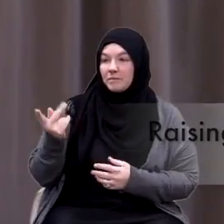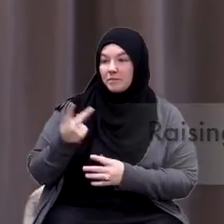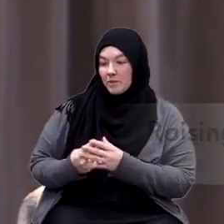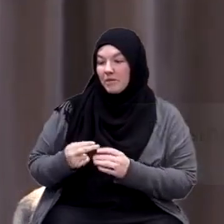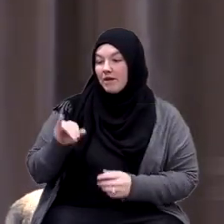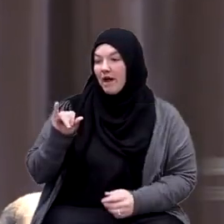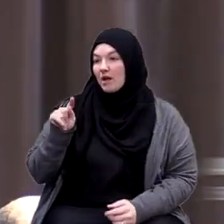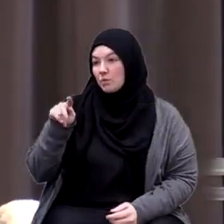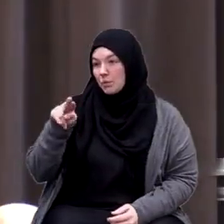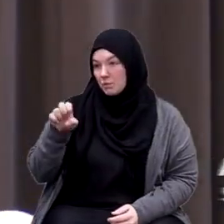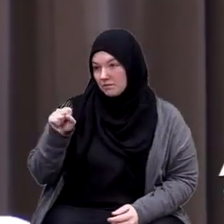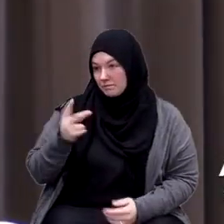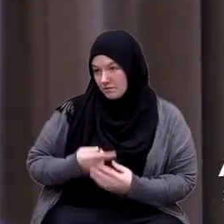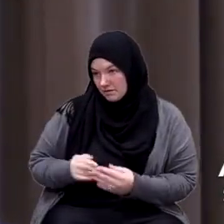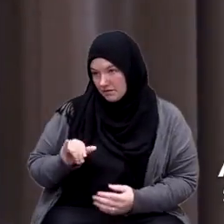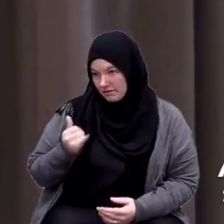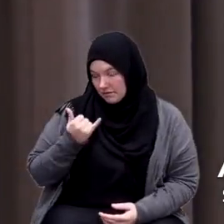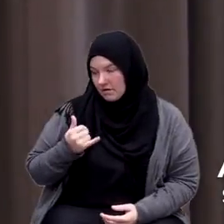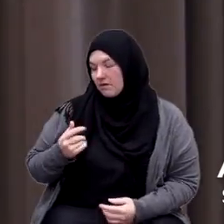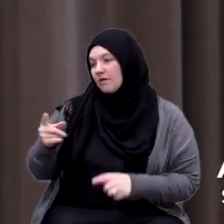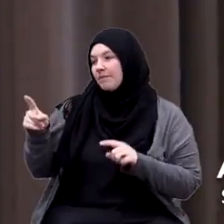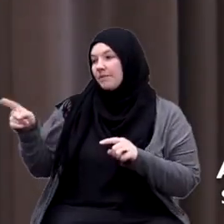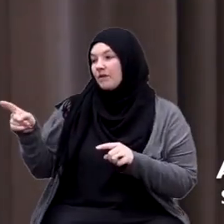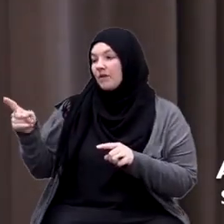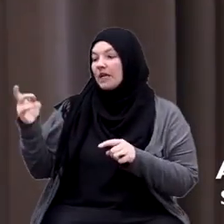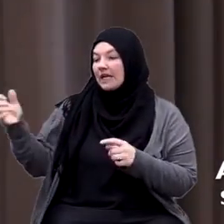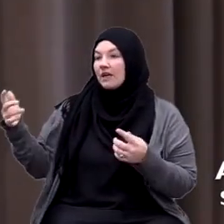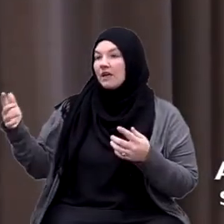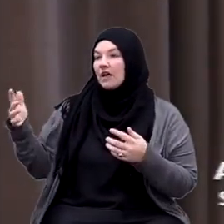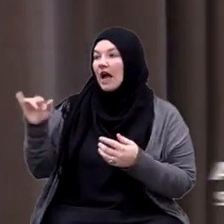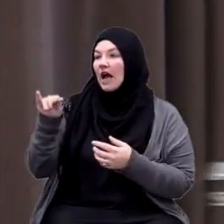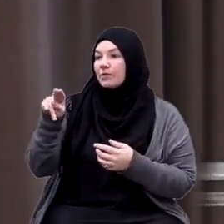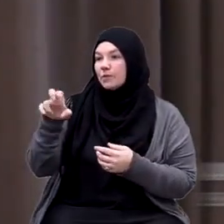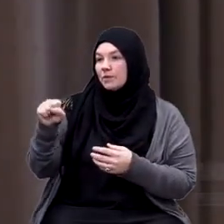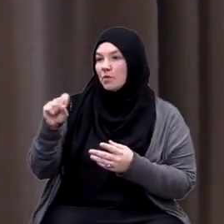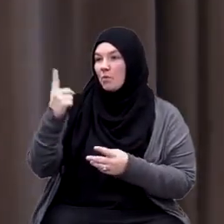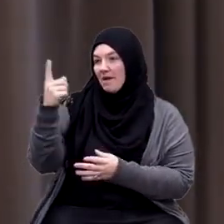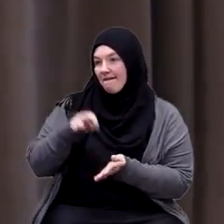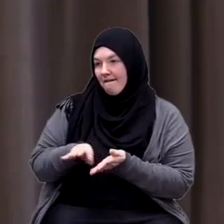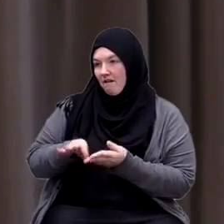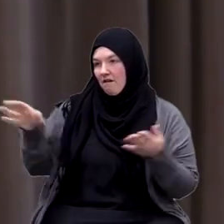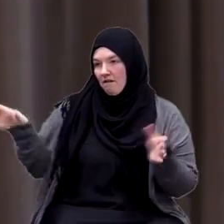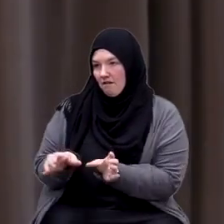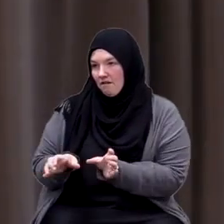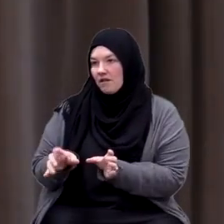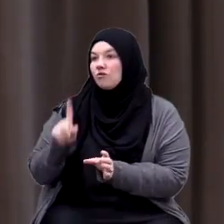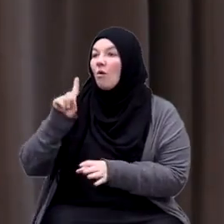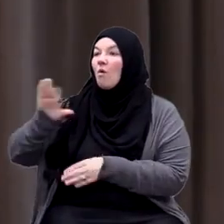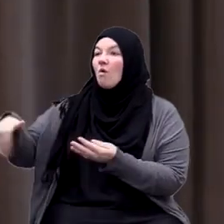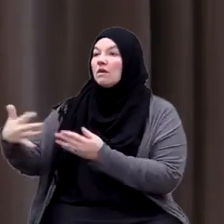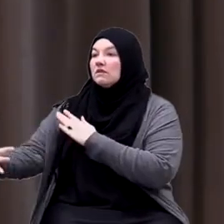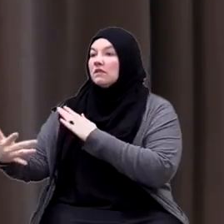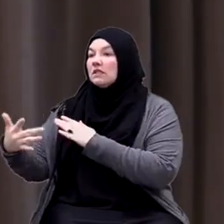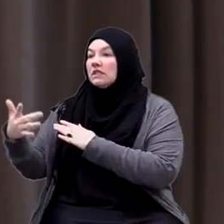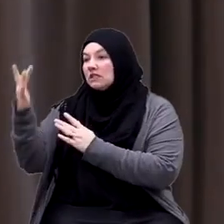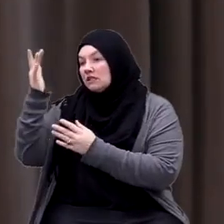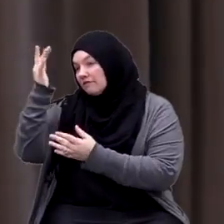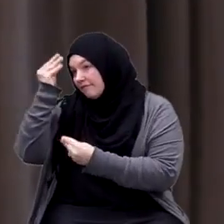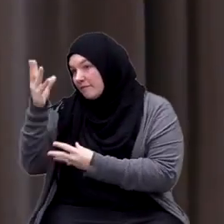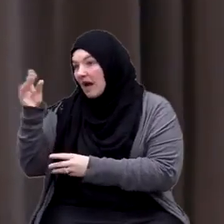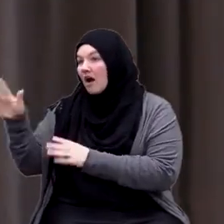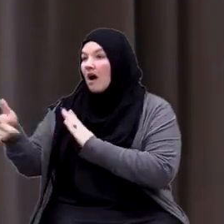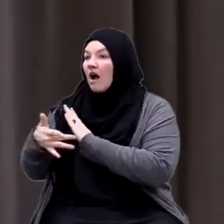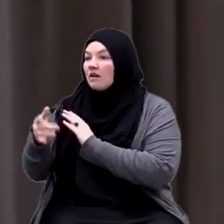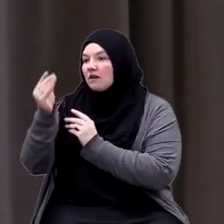لا شريك له وأشهد أن محمدا عبده ورسوله وصفوته من خلقه وحبيبه